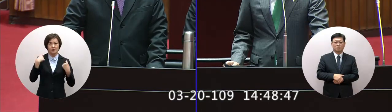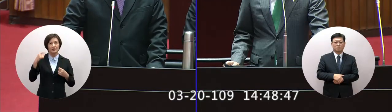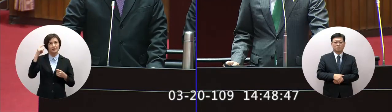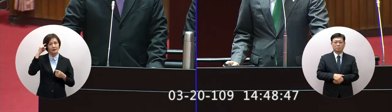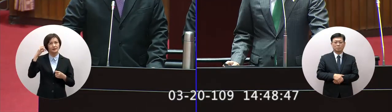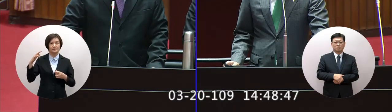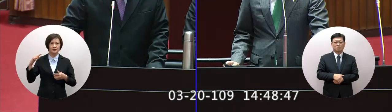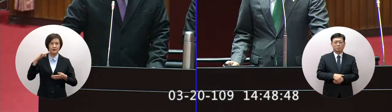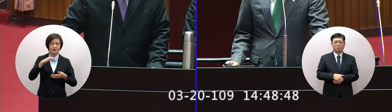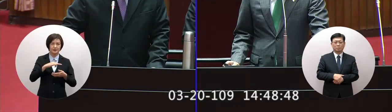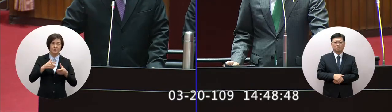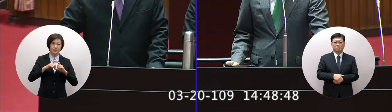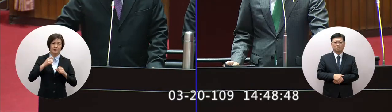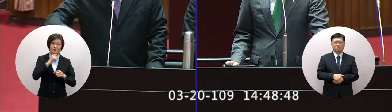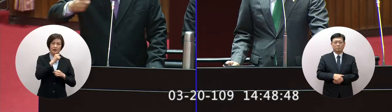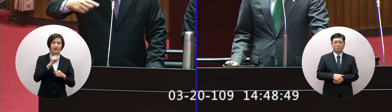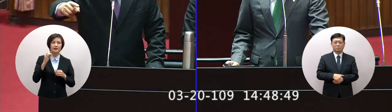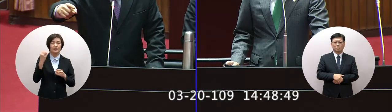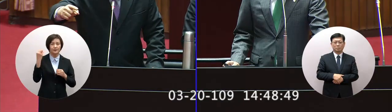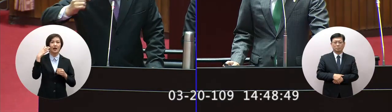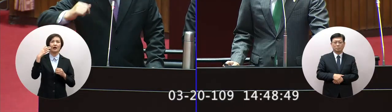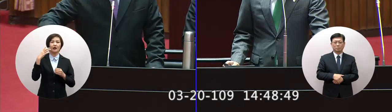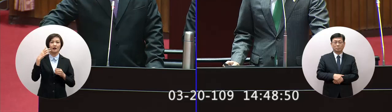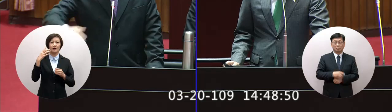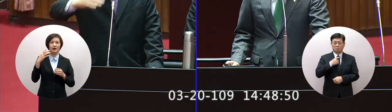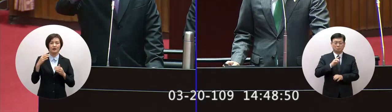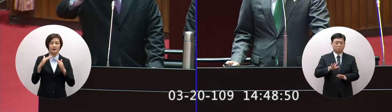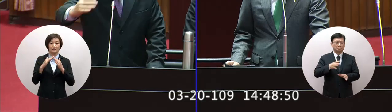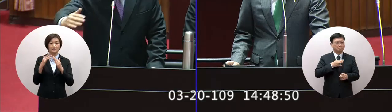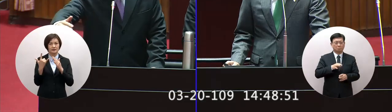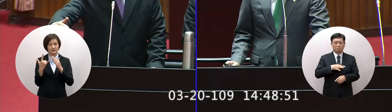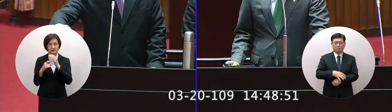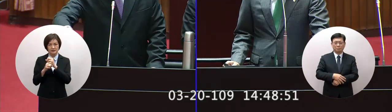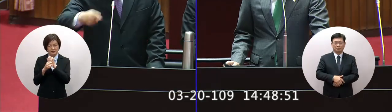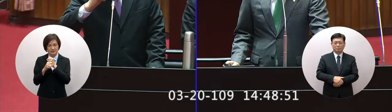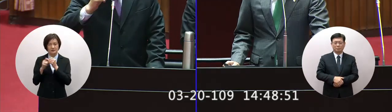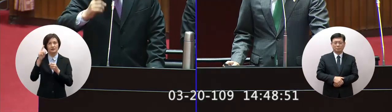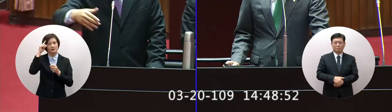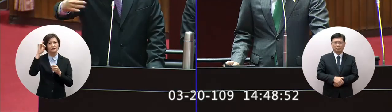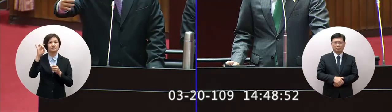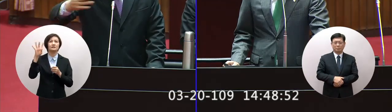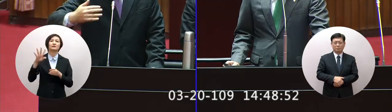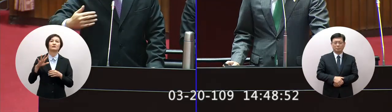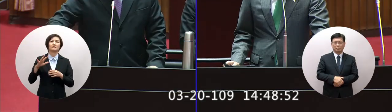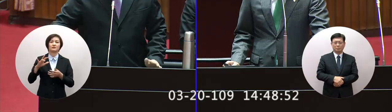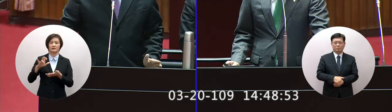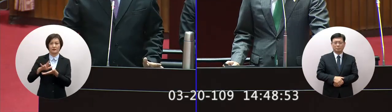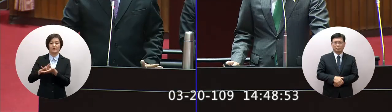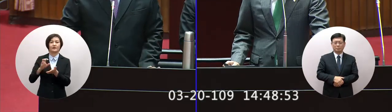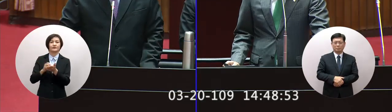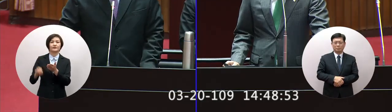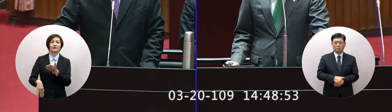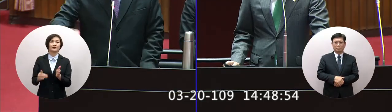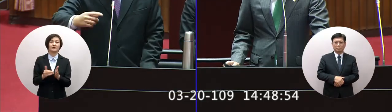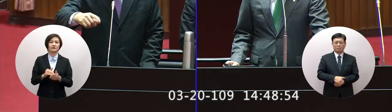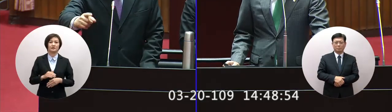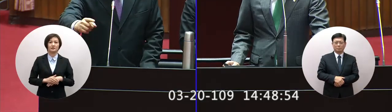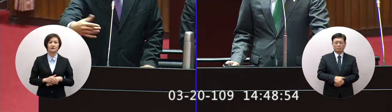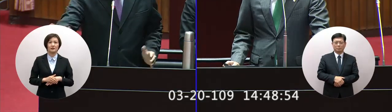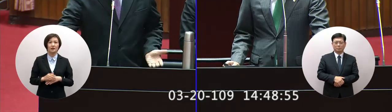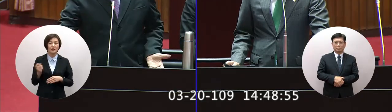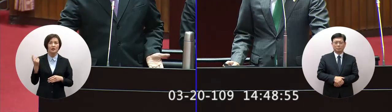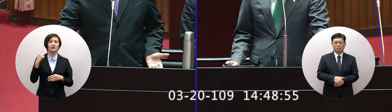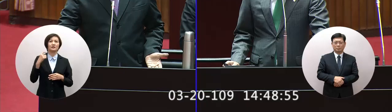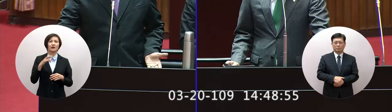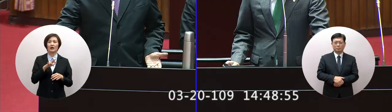说要检疫14天， 所以不进来了。 他就取消了航班，那也有。进来了，听说要检疫，他马